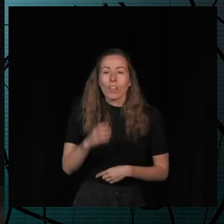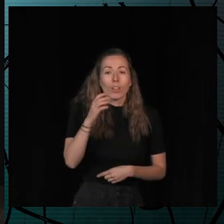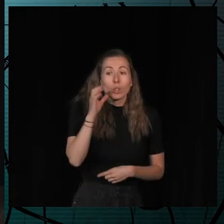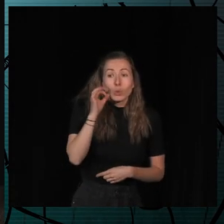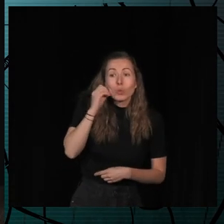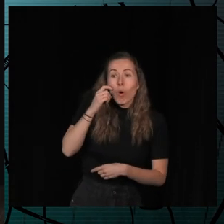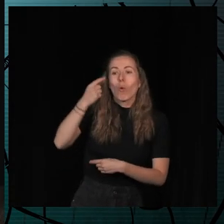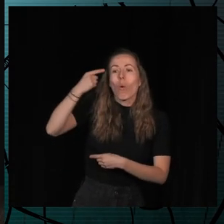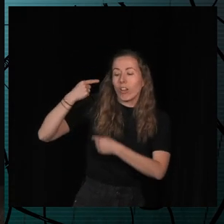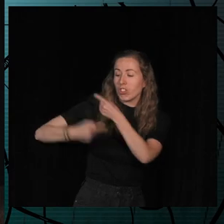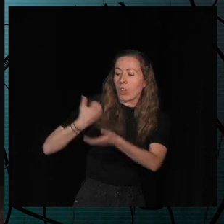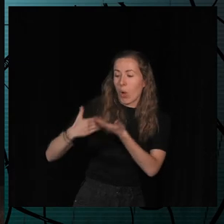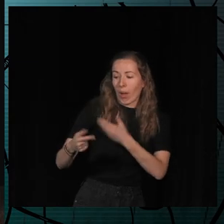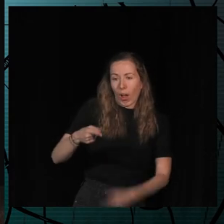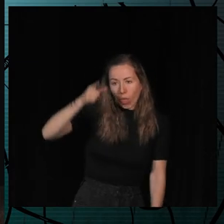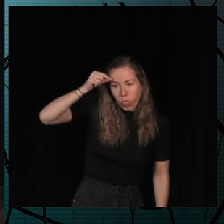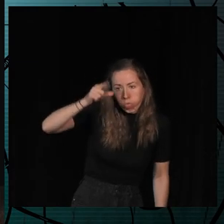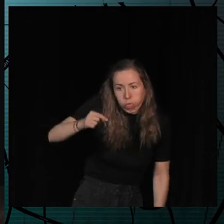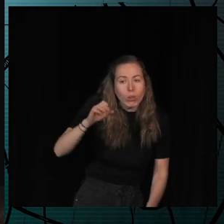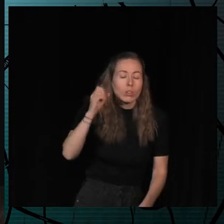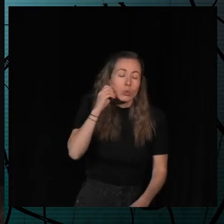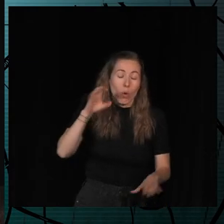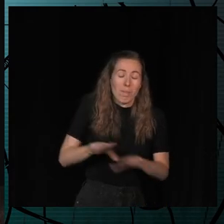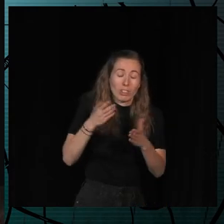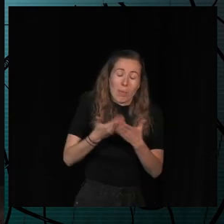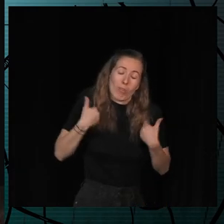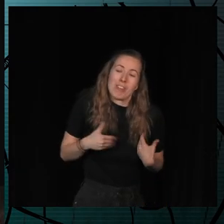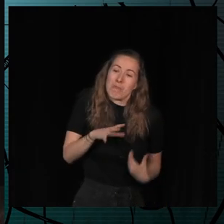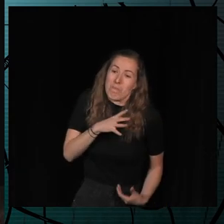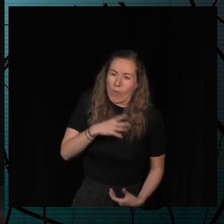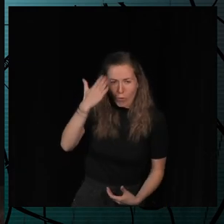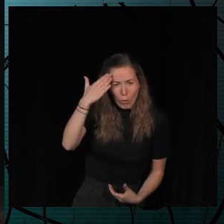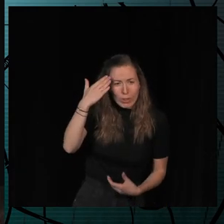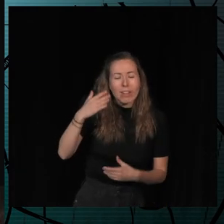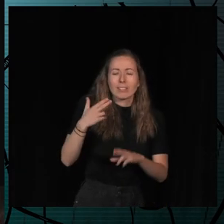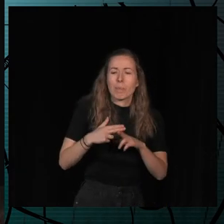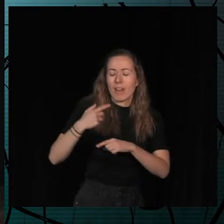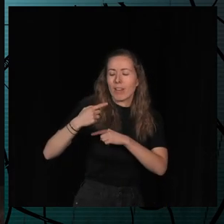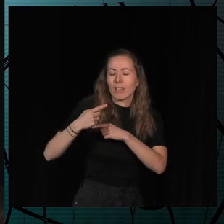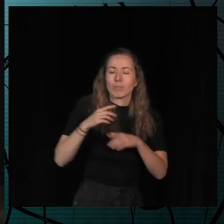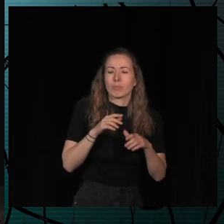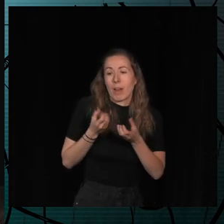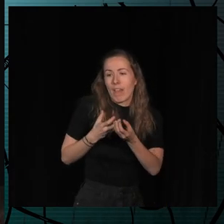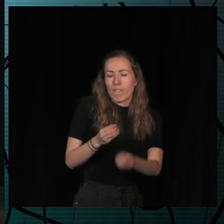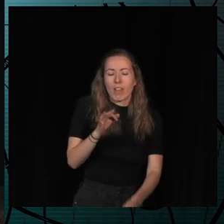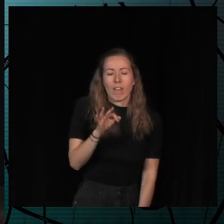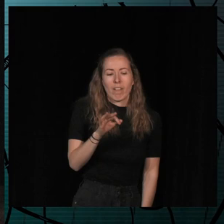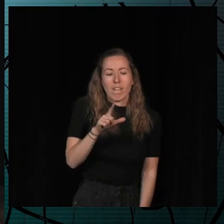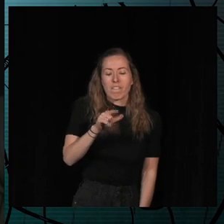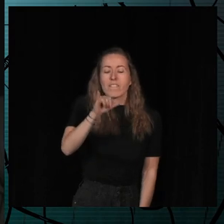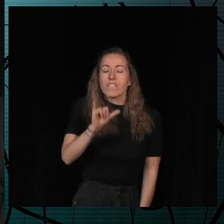plus débile c'est mon côté prof qui va ressortir un peu je sais pas si vous connaissez l'effet Flin du nom de son